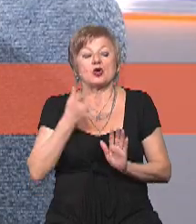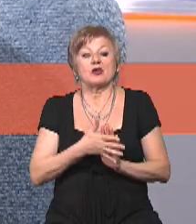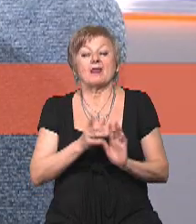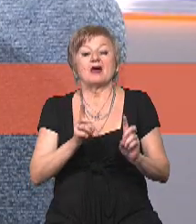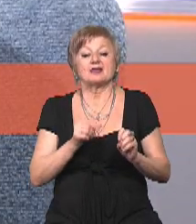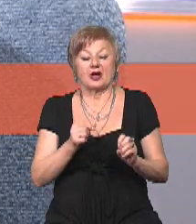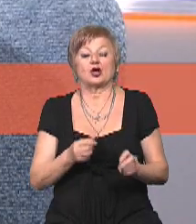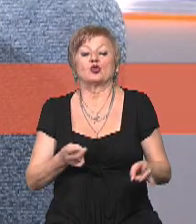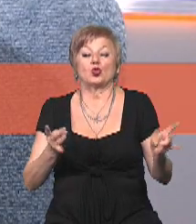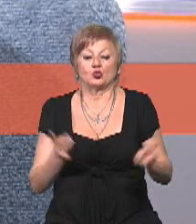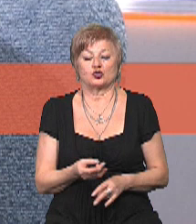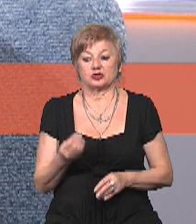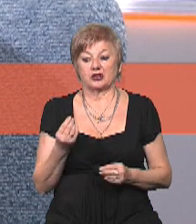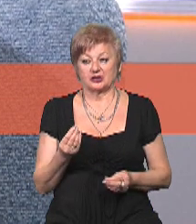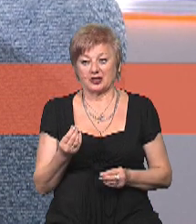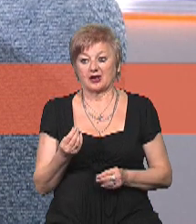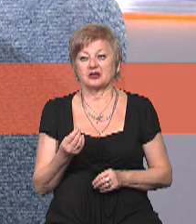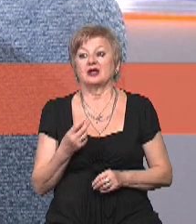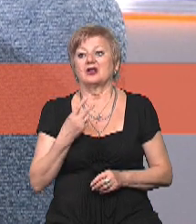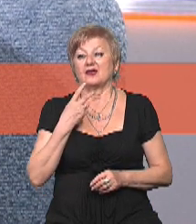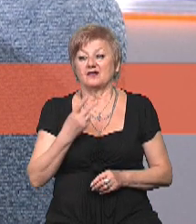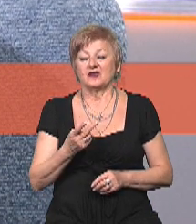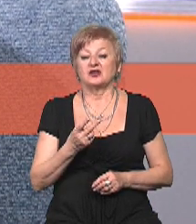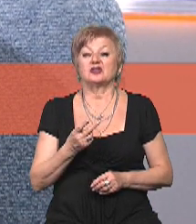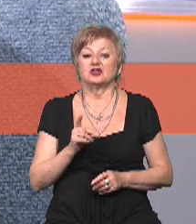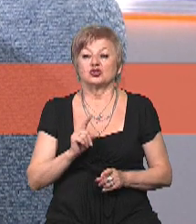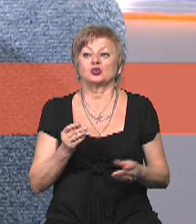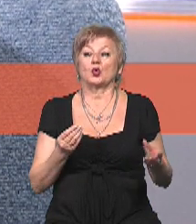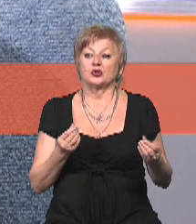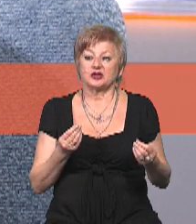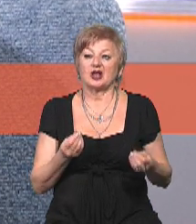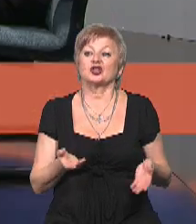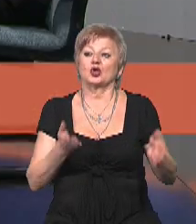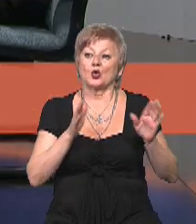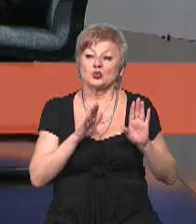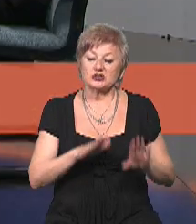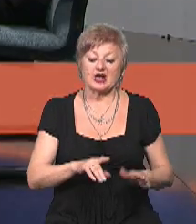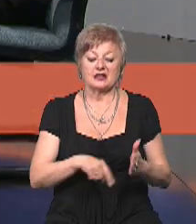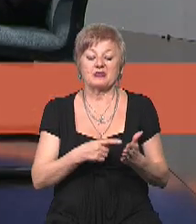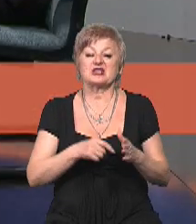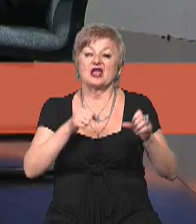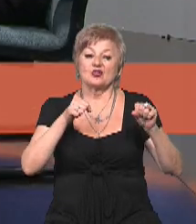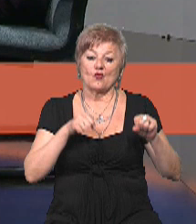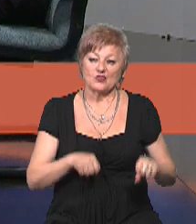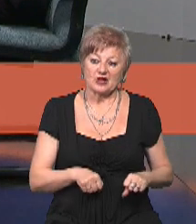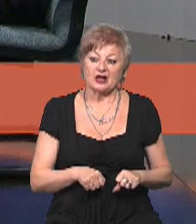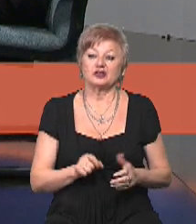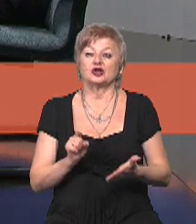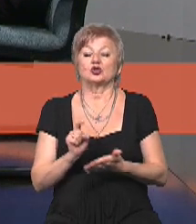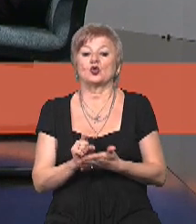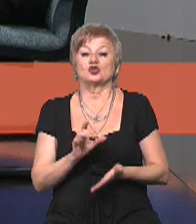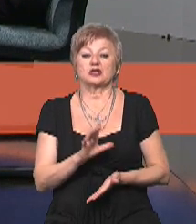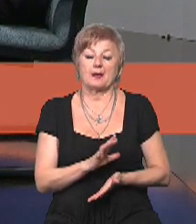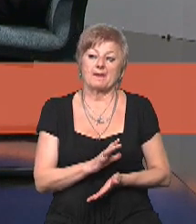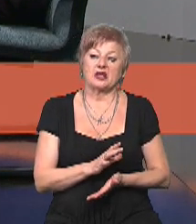це набридло, бо вони бачать децентралізацію, бачать, що гроші залишаються у місцевої влади, тобто повинні бути